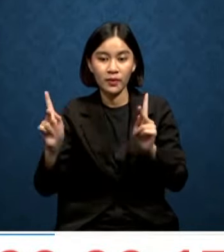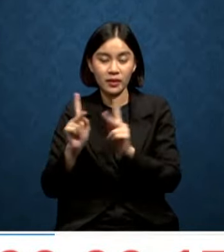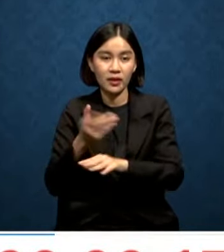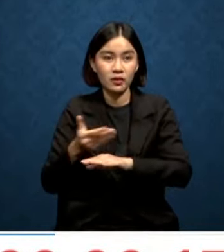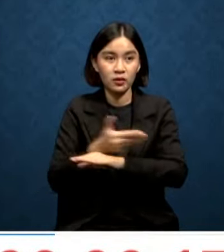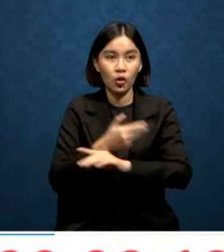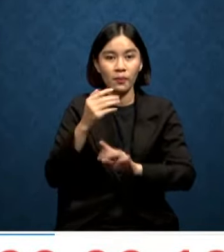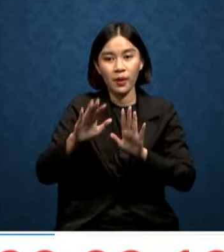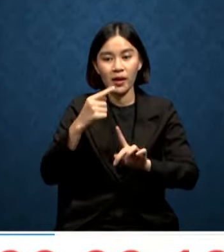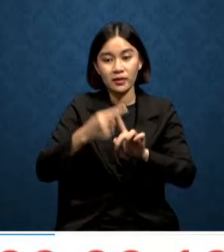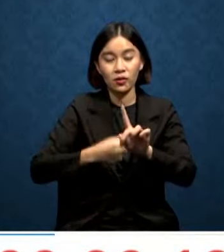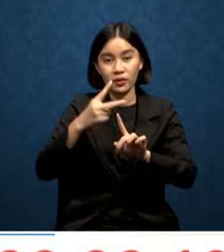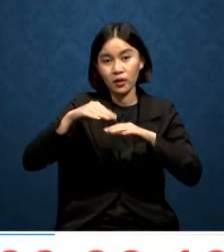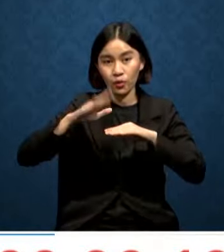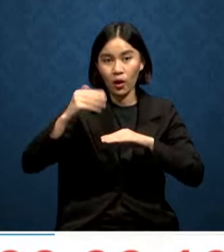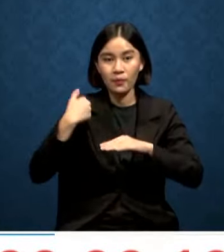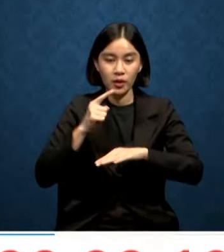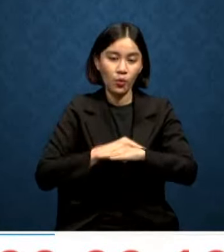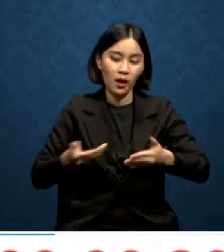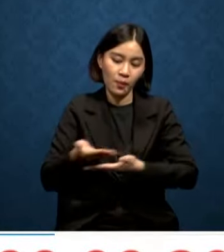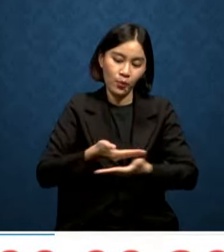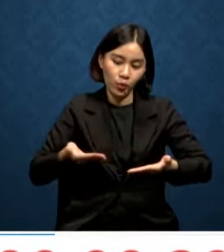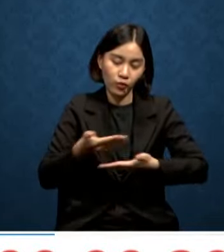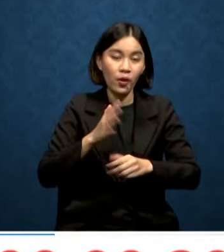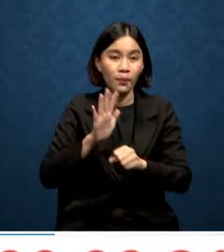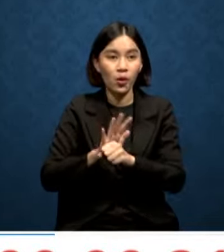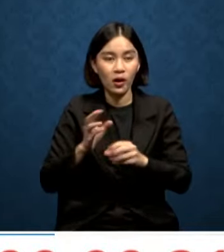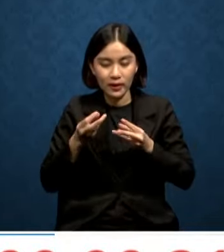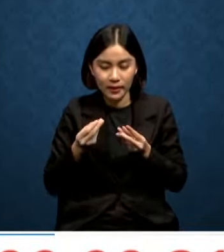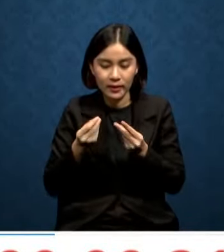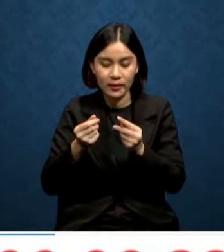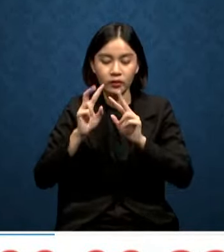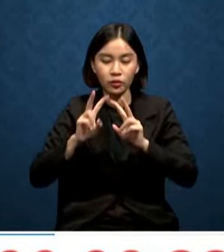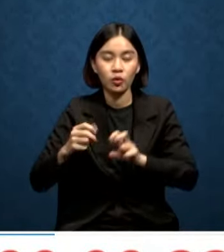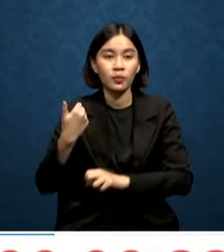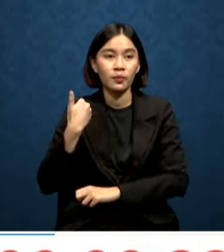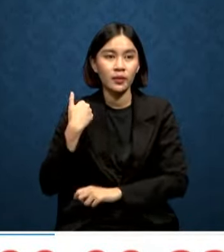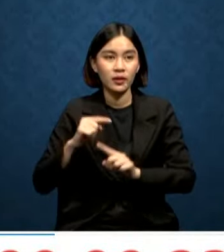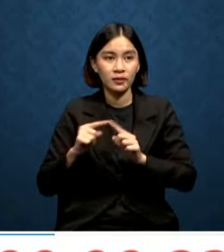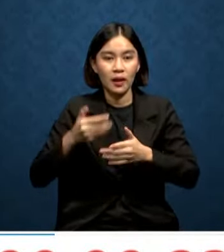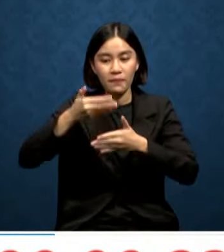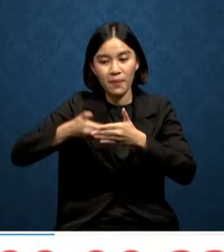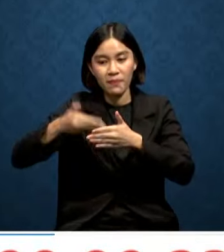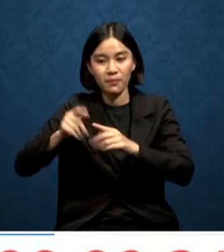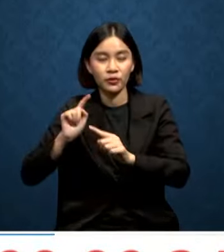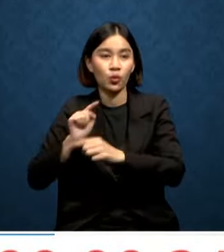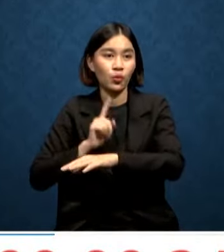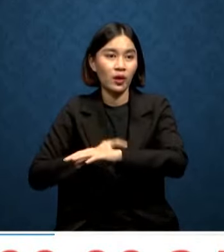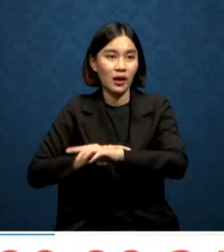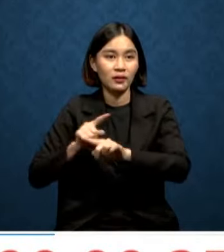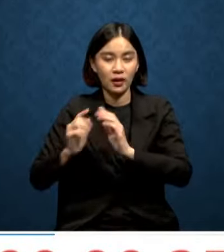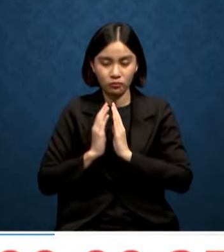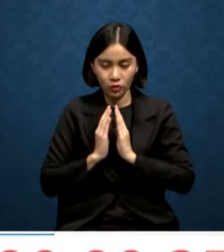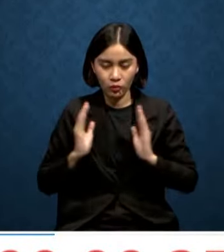ก็2เดือนเศษๆก็จะมีเวลาเพียงพอที่จะพิจารณาอย่างละเอียดรอบคอบแต่ด้วยข้อจำกัดด้านเวลาเนี่ยท่านต้องกราบ